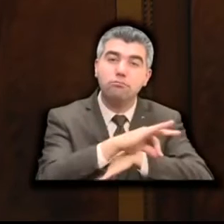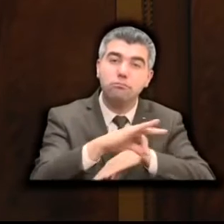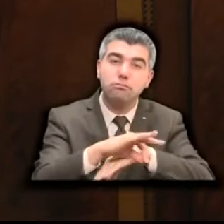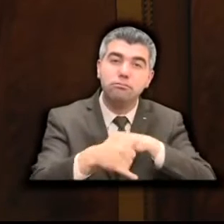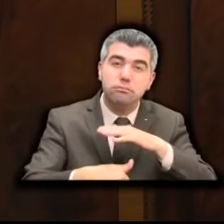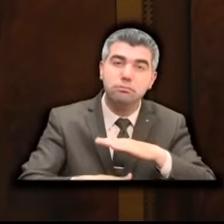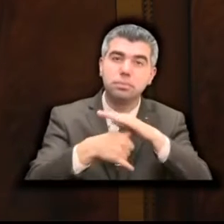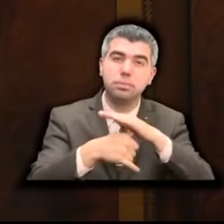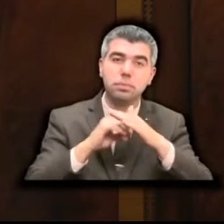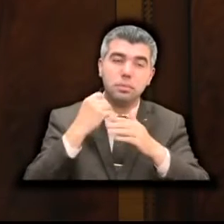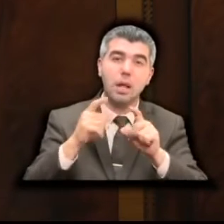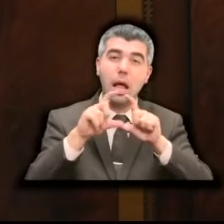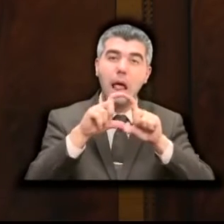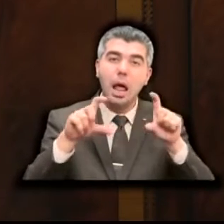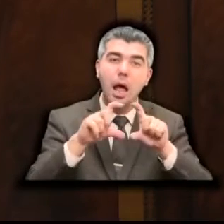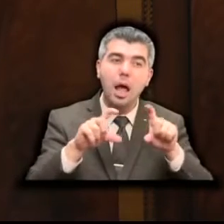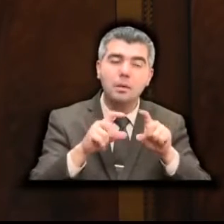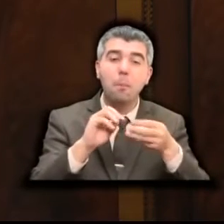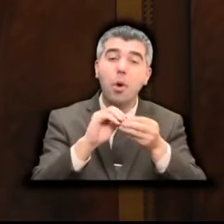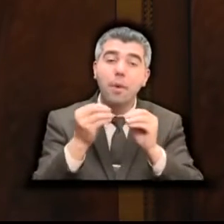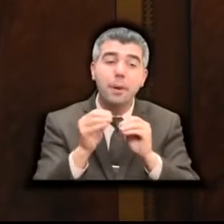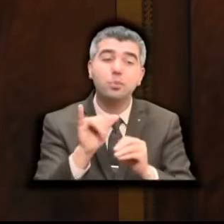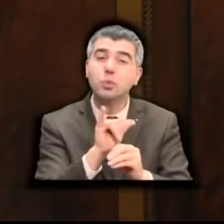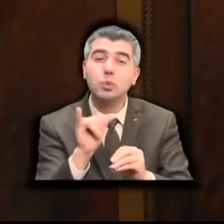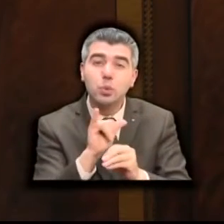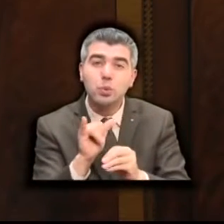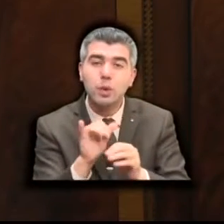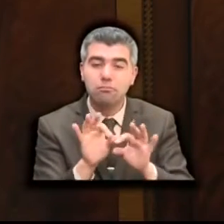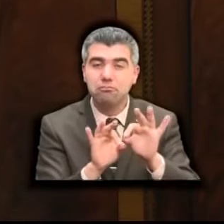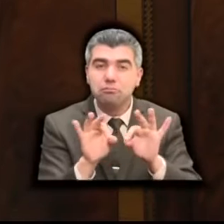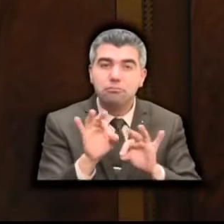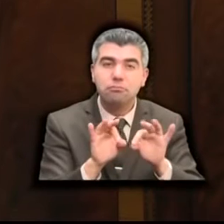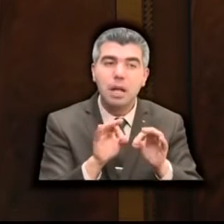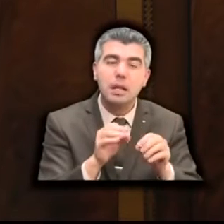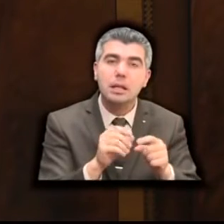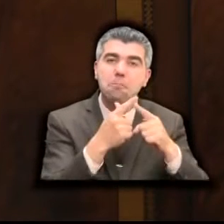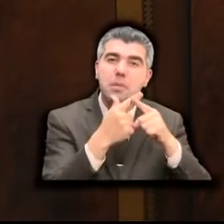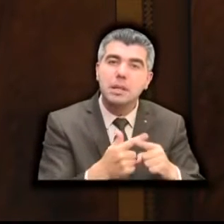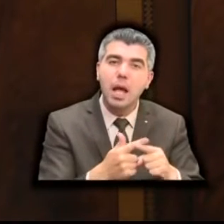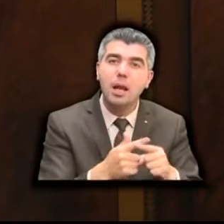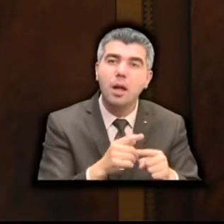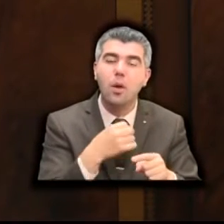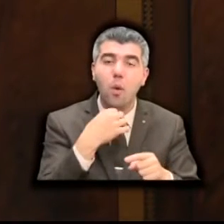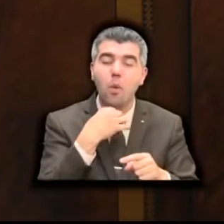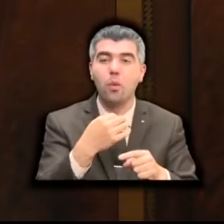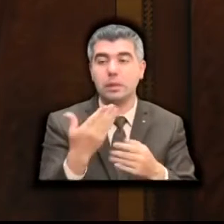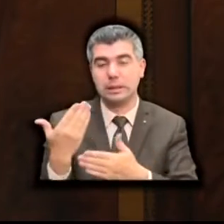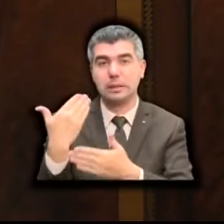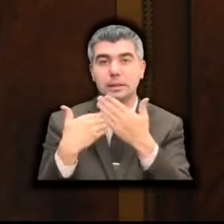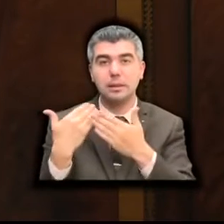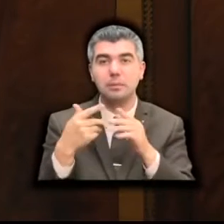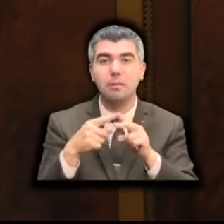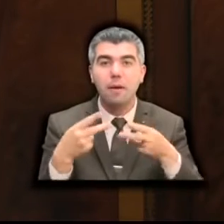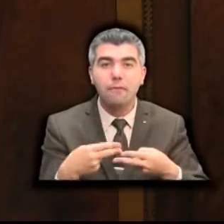الطبية راميد للوجود لمحاصرة الإشكالات على صعيد التدبير والتمويل. وفي هذا السياق قدمنا من مقترح قانون مع